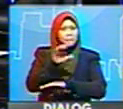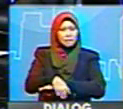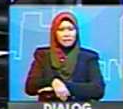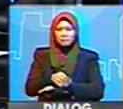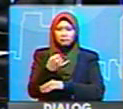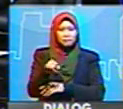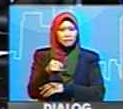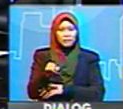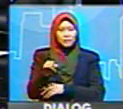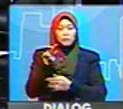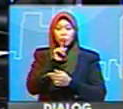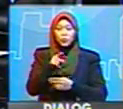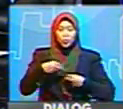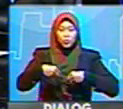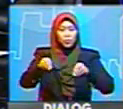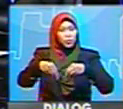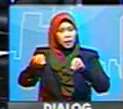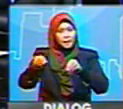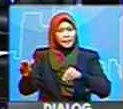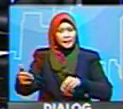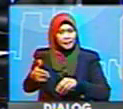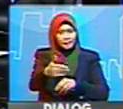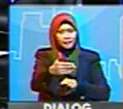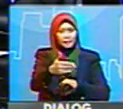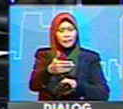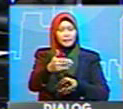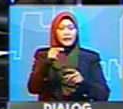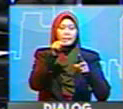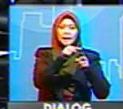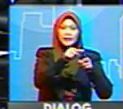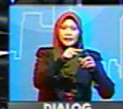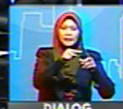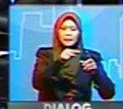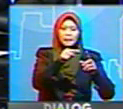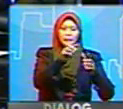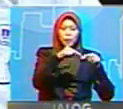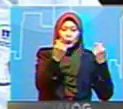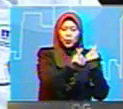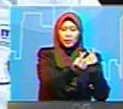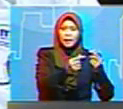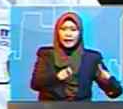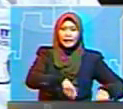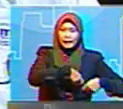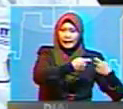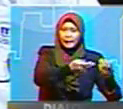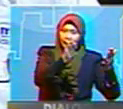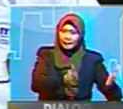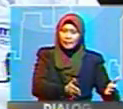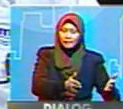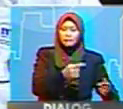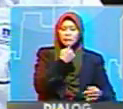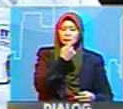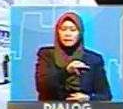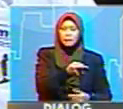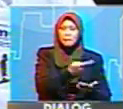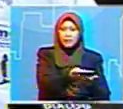kata mereka perlu jual ikan kepada persatuan nelayan dan persatuan nelayan diberi jaminan memberi jaminan bahawa mereka